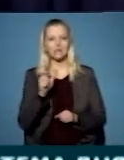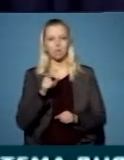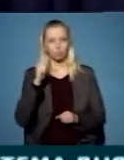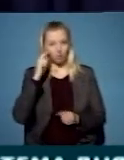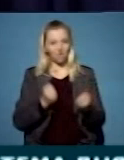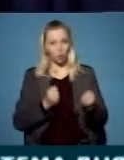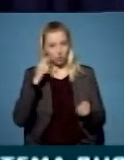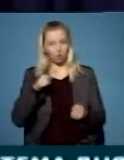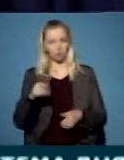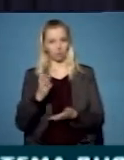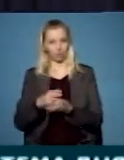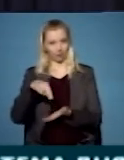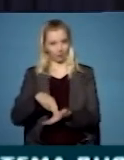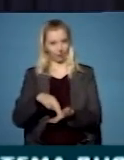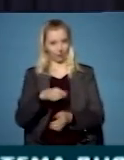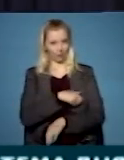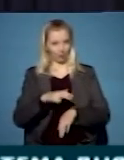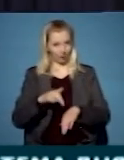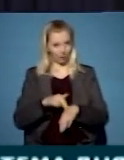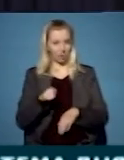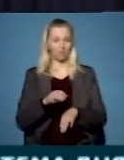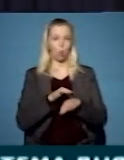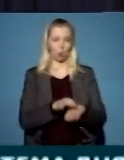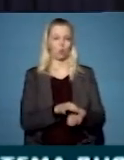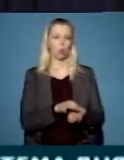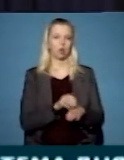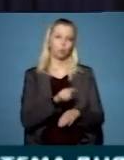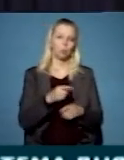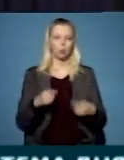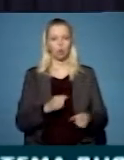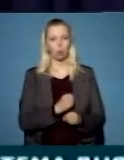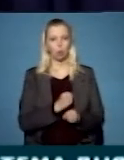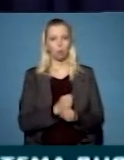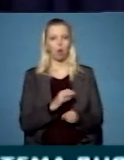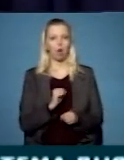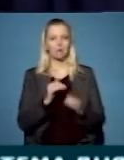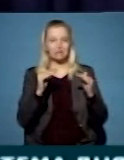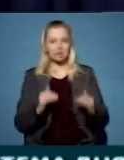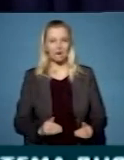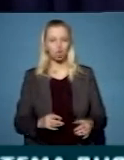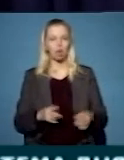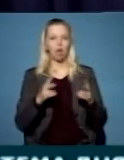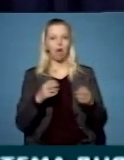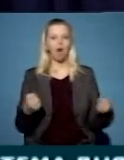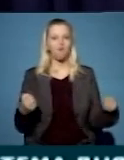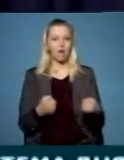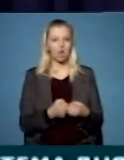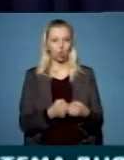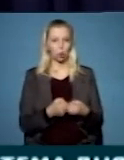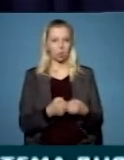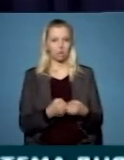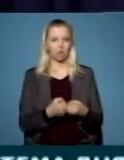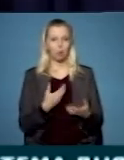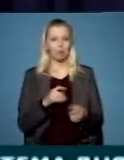екіпаж управління патрульної поліції, і вони проводять ту чи іншу роботу, а саме зниження аварійності.